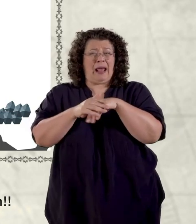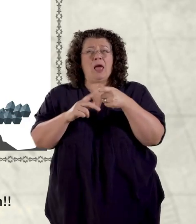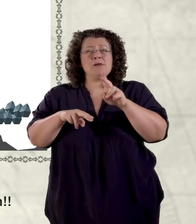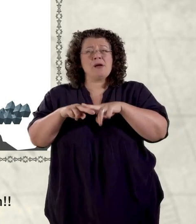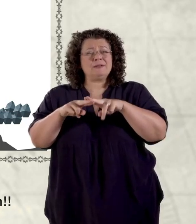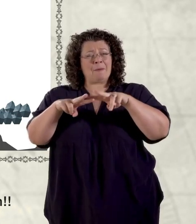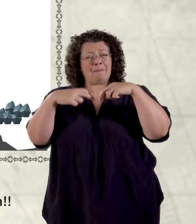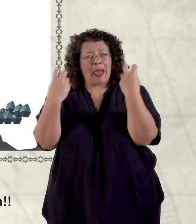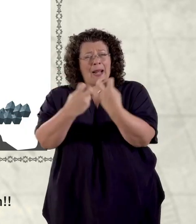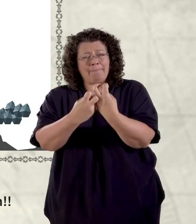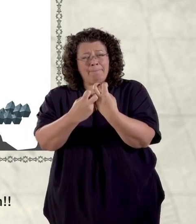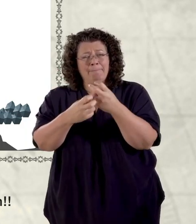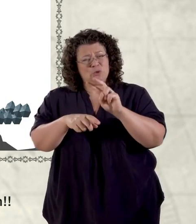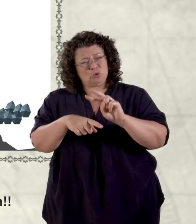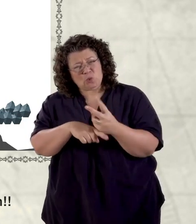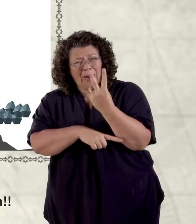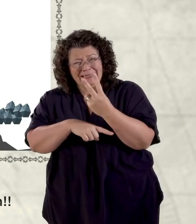Dwi waith.